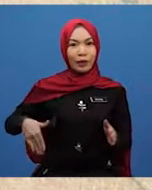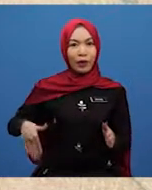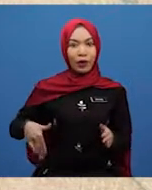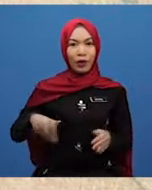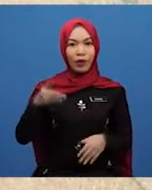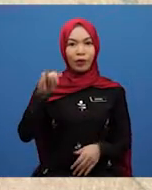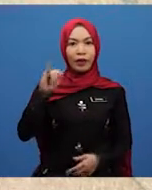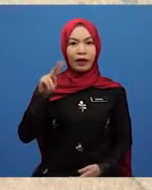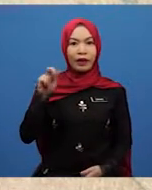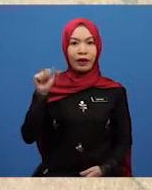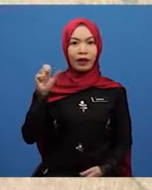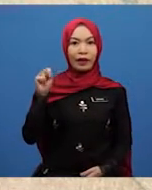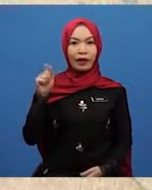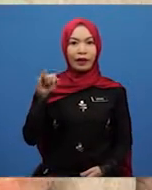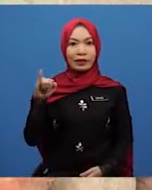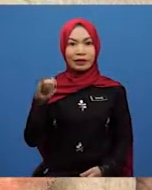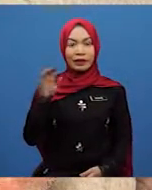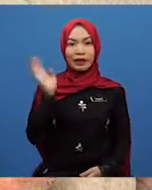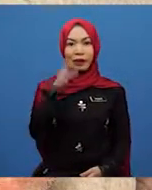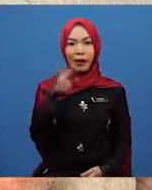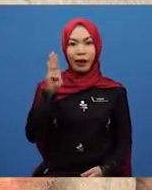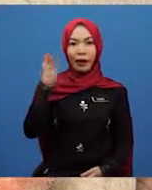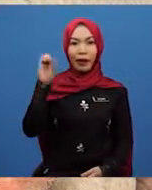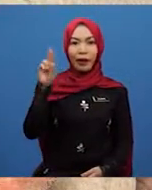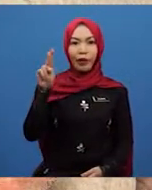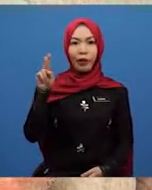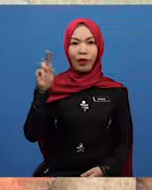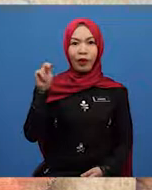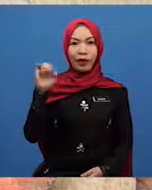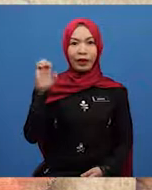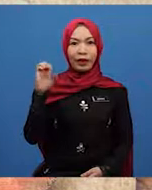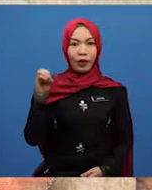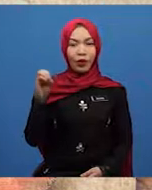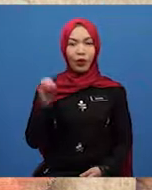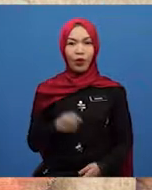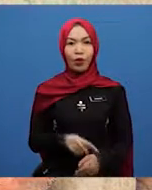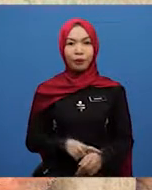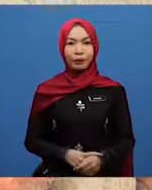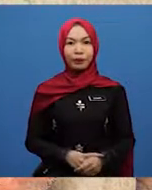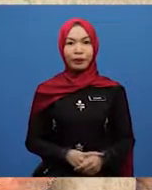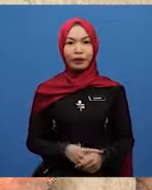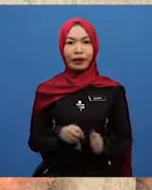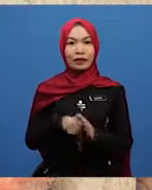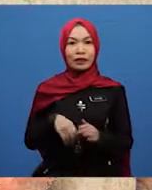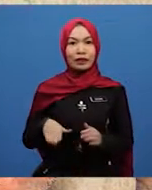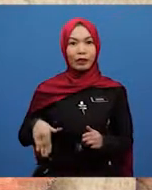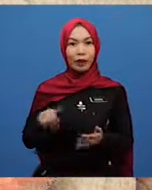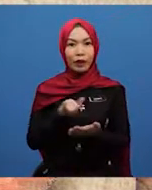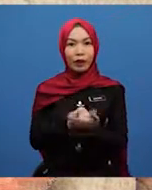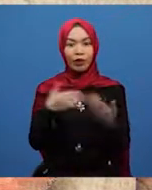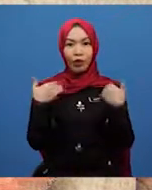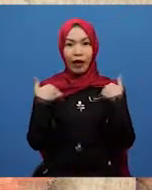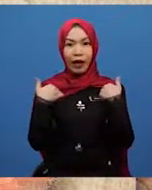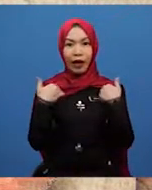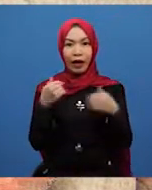syari'at Bone Utara British ditambah berbagai strategi digunakan dalam ucbr luasan kuase ini dan